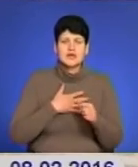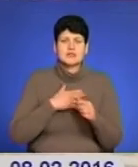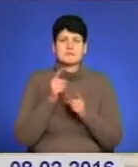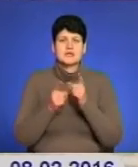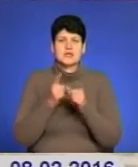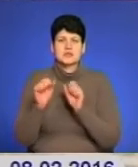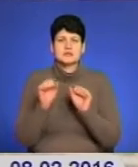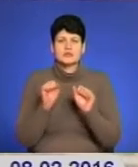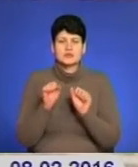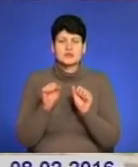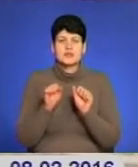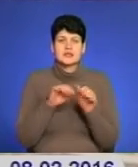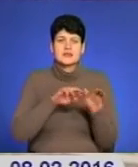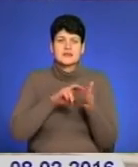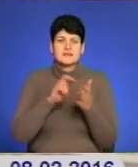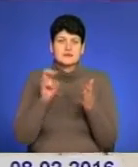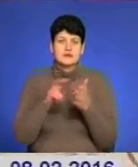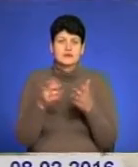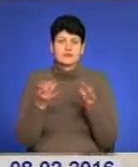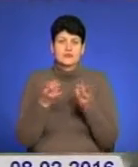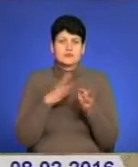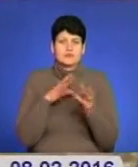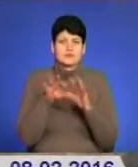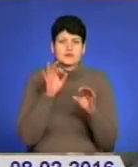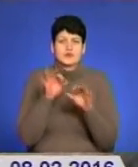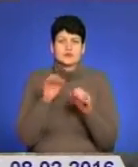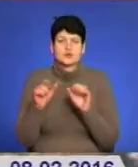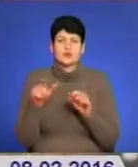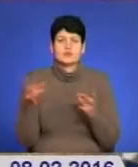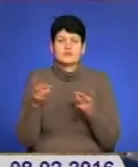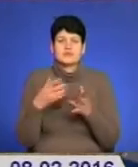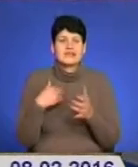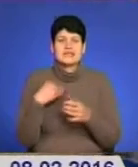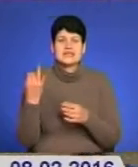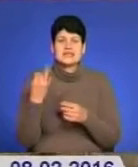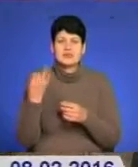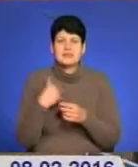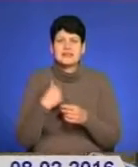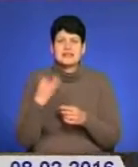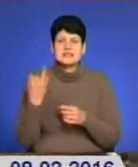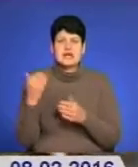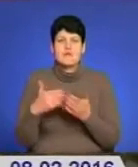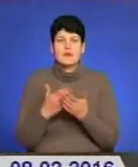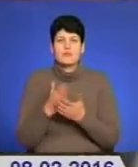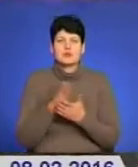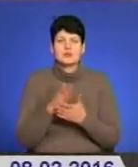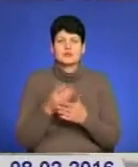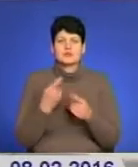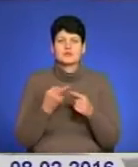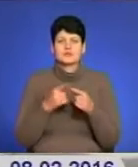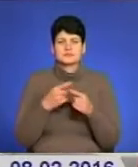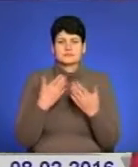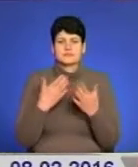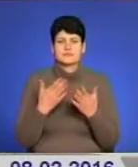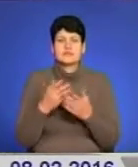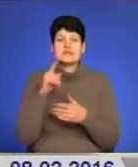ті люди, які були потрібні для цієї роботи. Я взагалі в політиці не цікавлюсь, мене взагалі мені не цікаво, і я друзі не бачу. Знаєте,